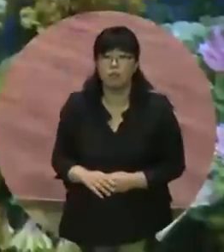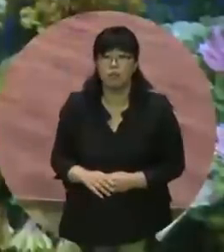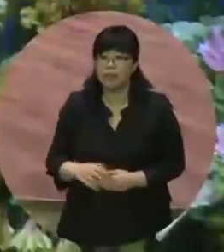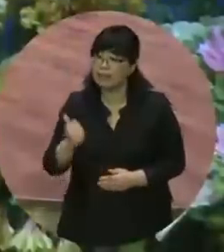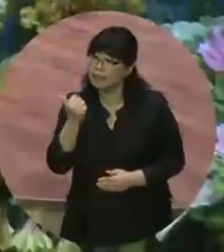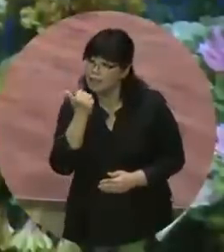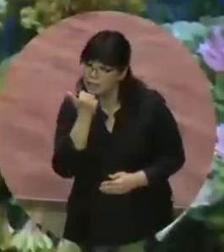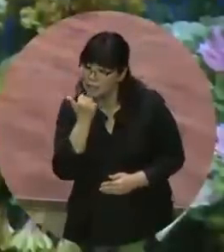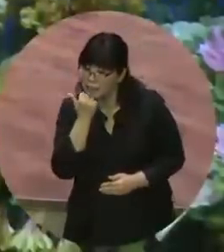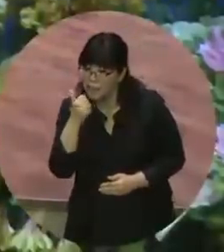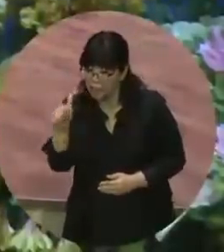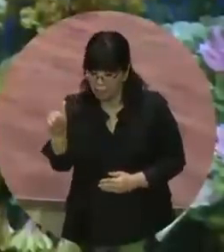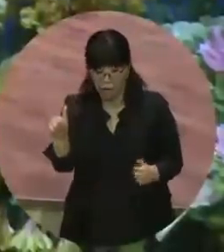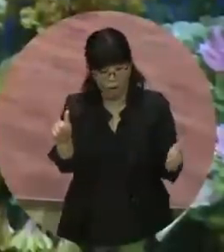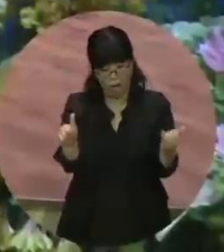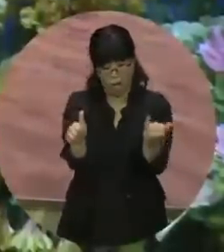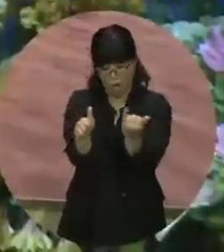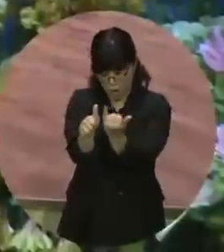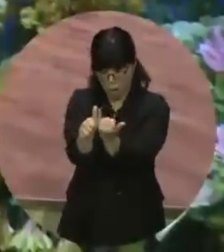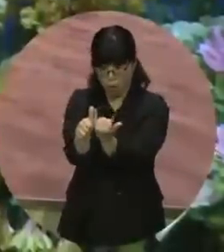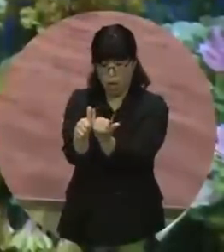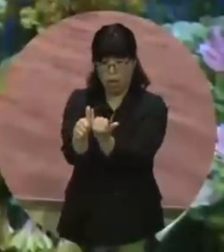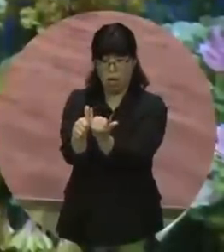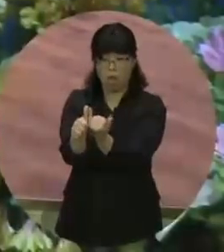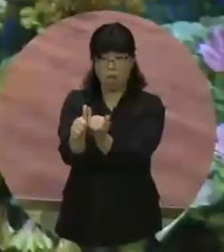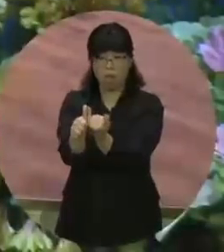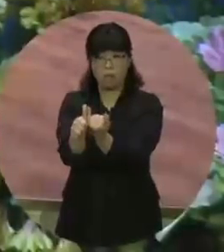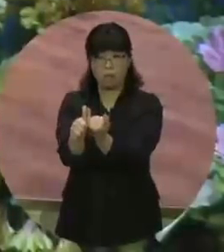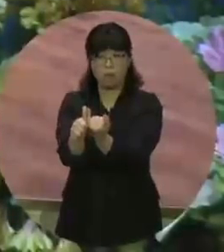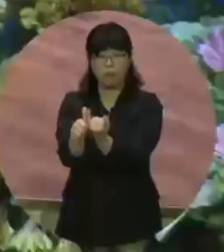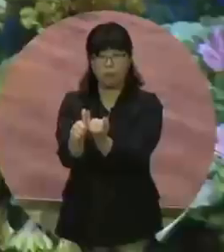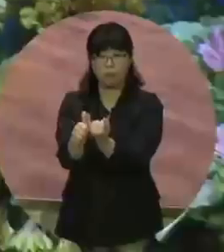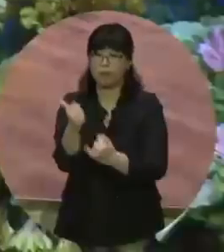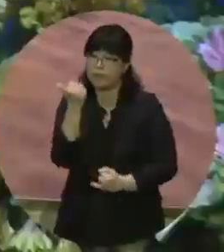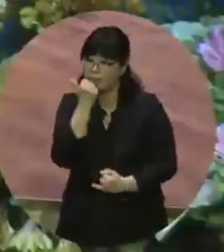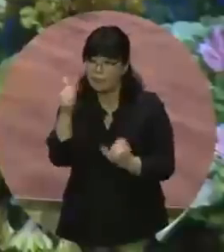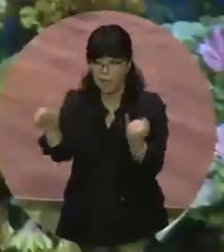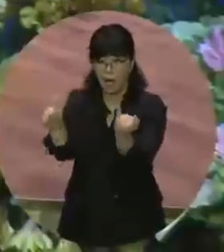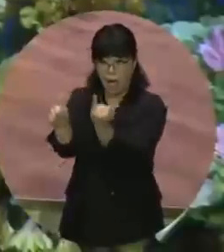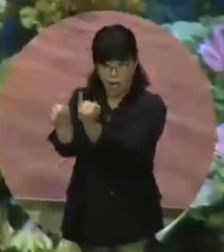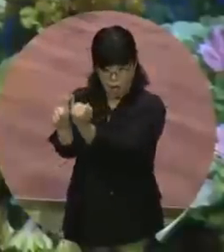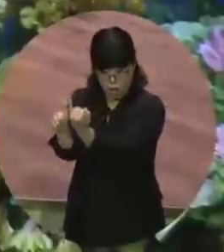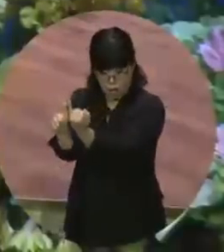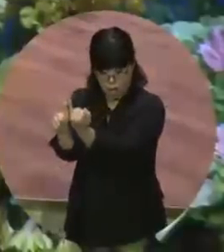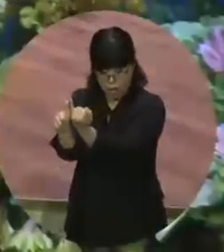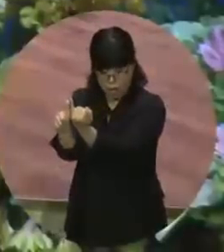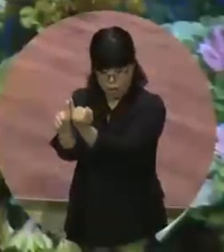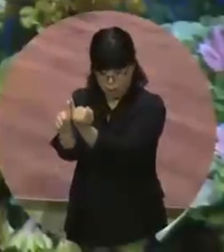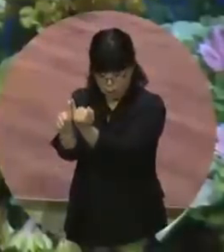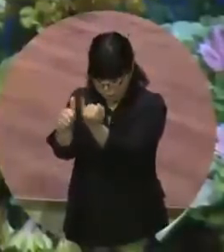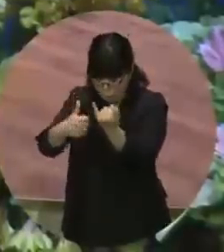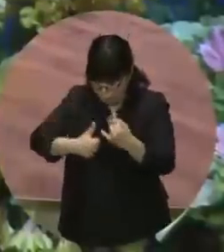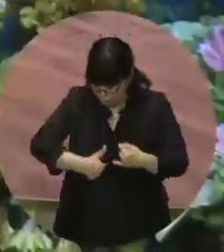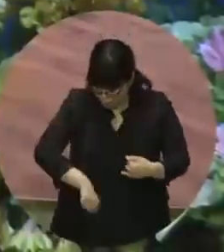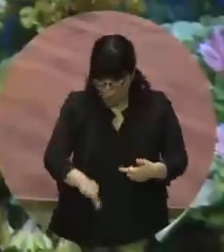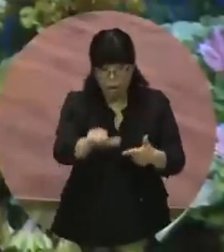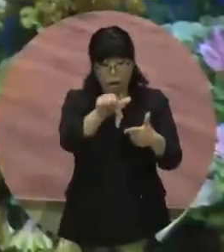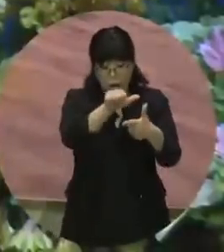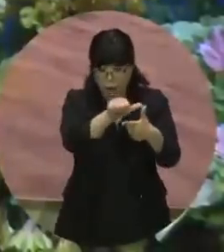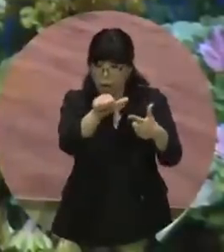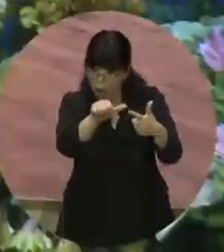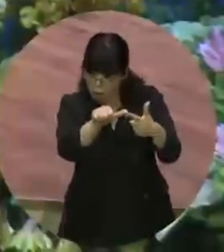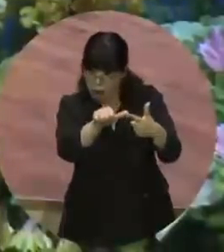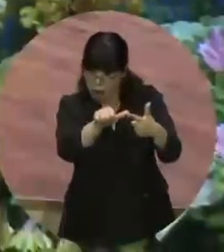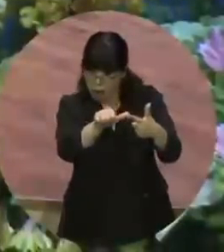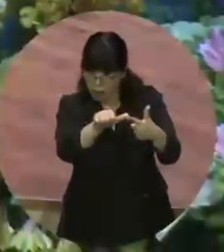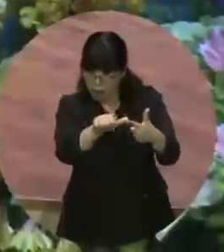이삭과 리브가, 이삭과 이 리브가가 그야말로 자녀인 에서와 야곱. 자,